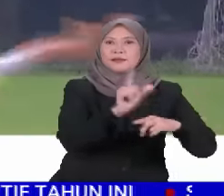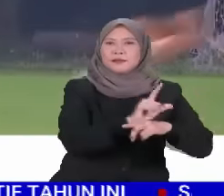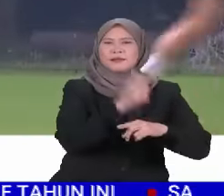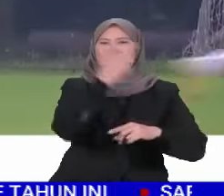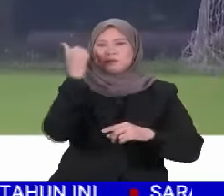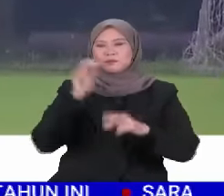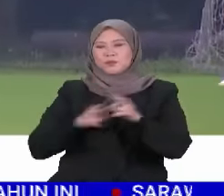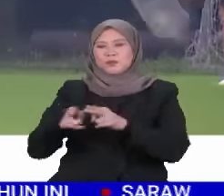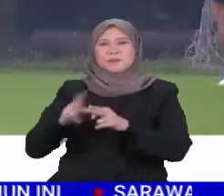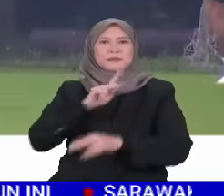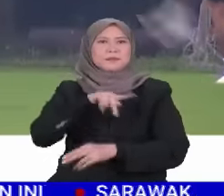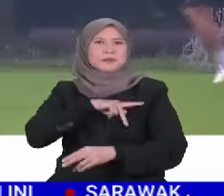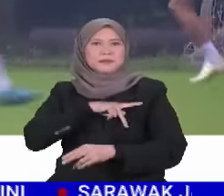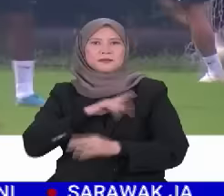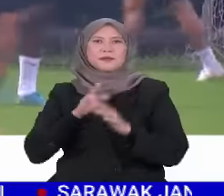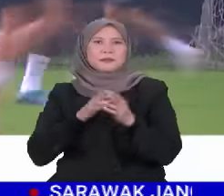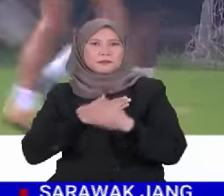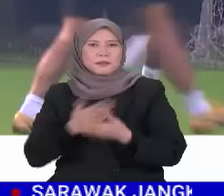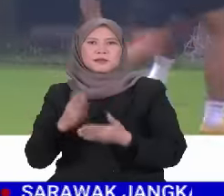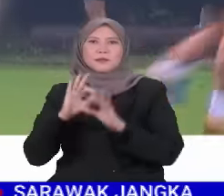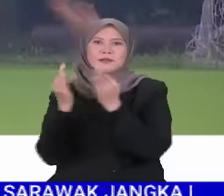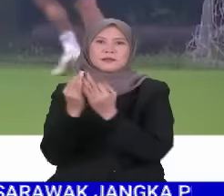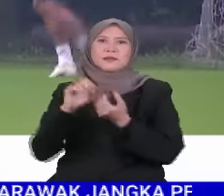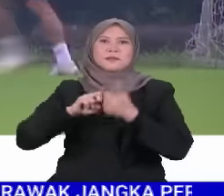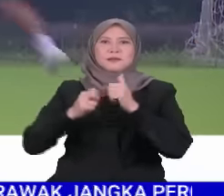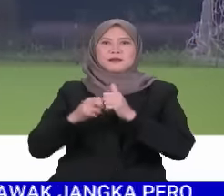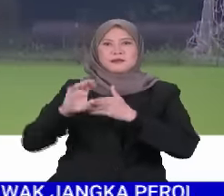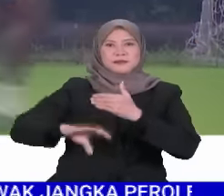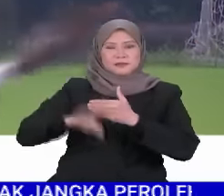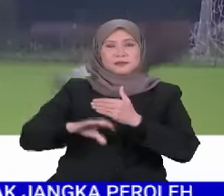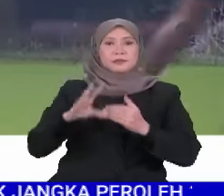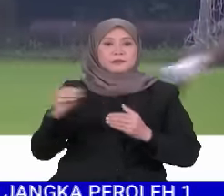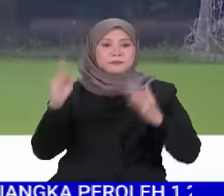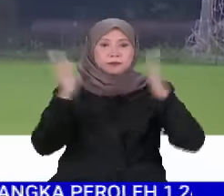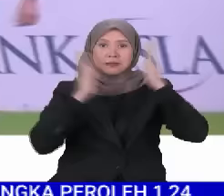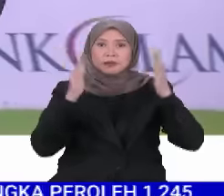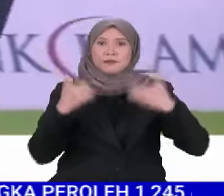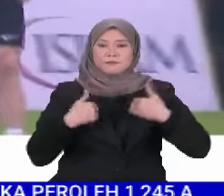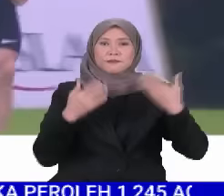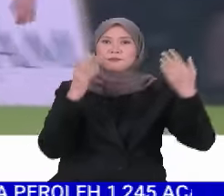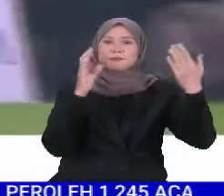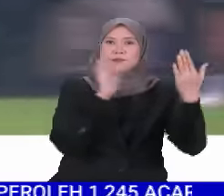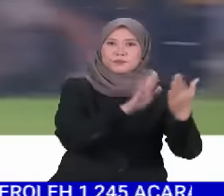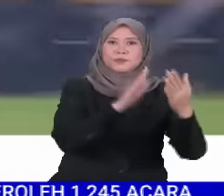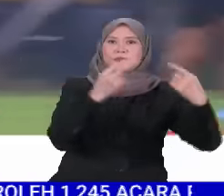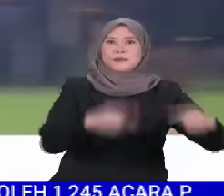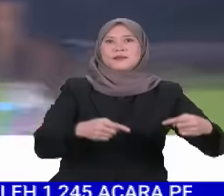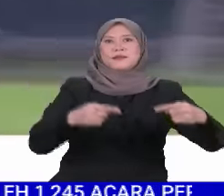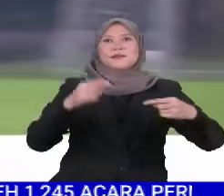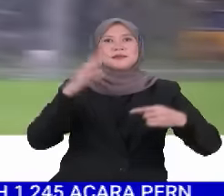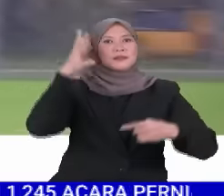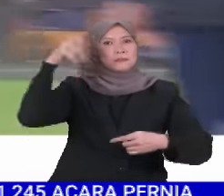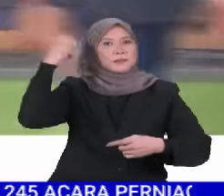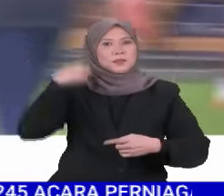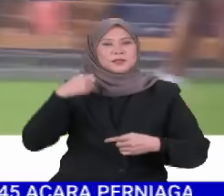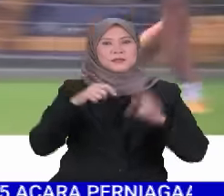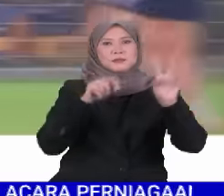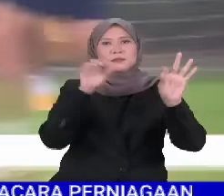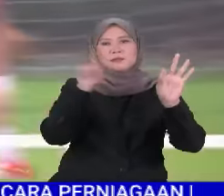alasa urusan pribadi kok memang keluarga dan masalah kecendahan Malaysia ke depan dua aksi pemanas badan menentang Kamboja pada